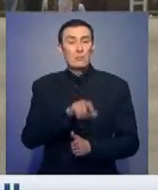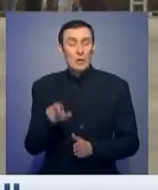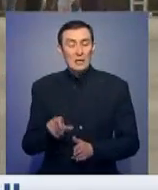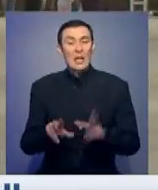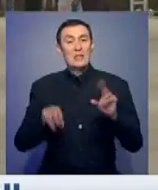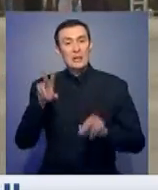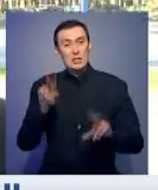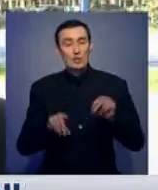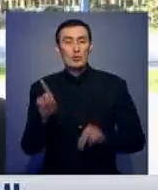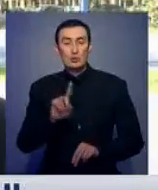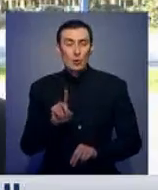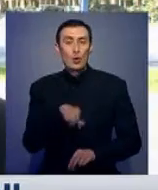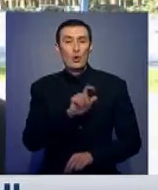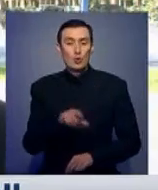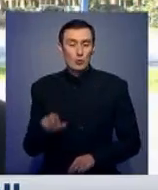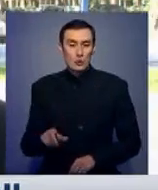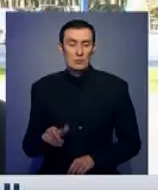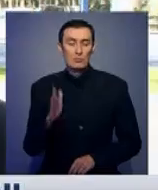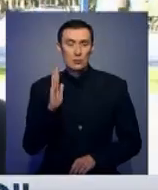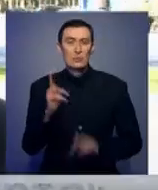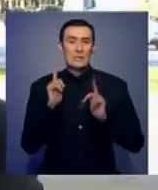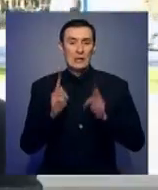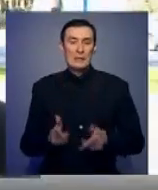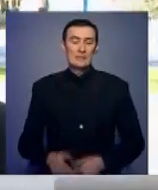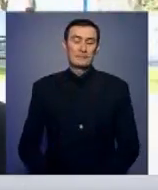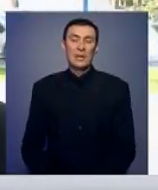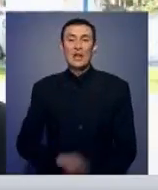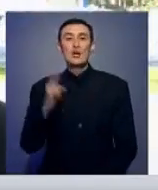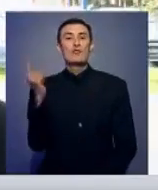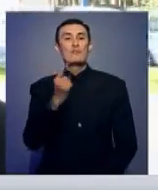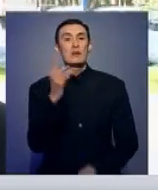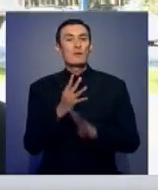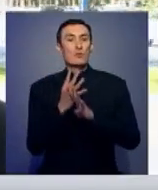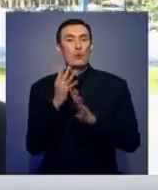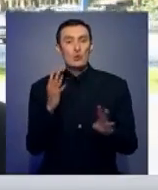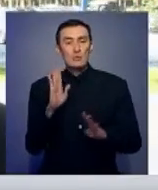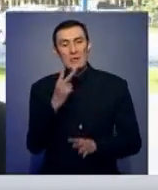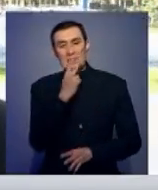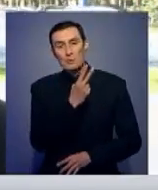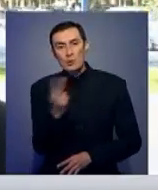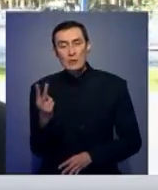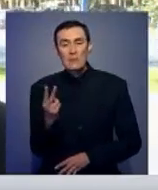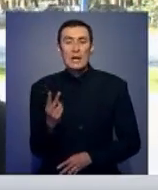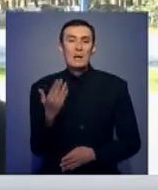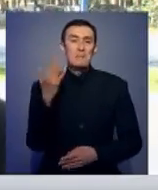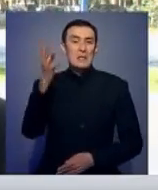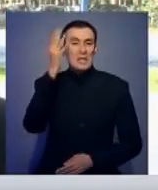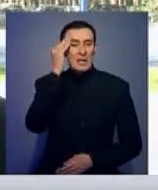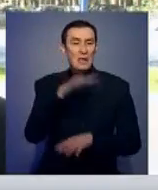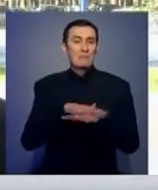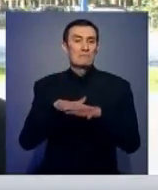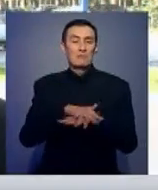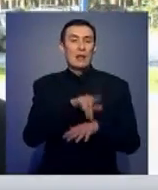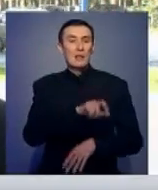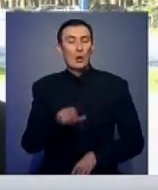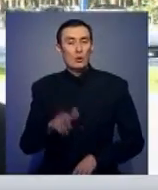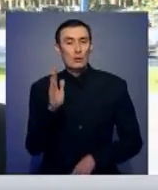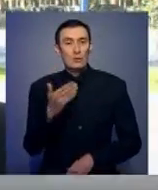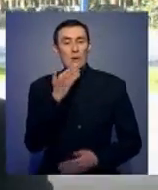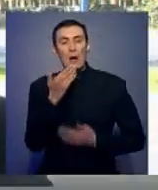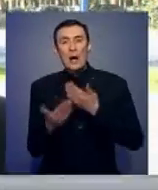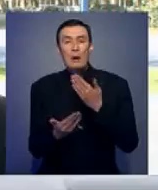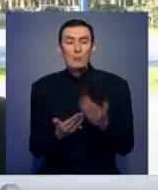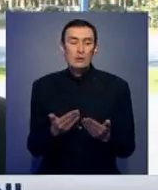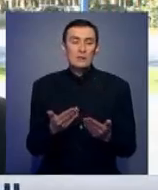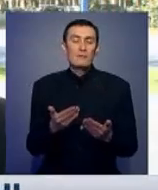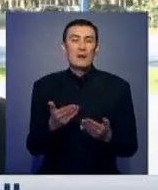поддержат нововведение. В первую очередь проведем мониторинг и узнаем мнение народа. Опрос будет проходить в